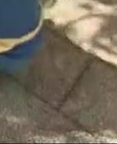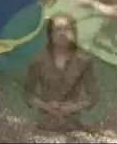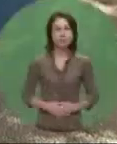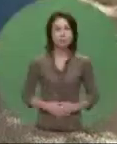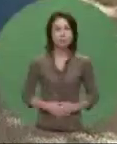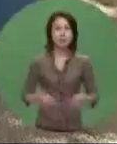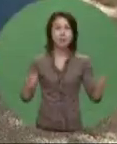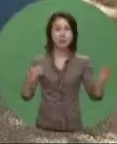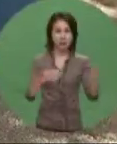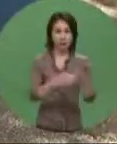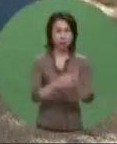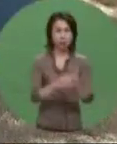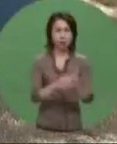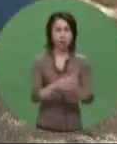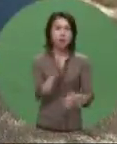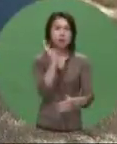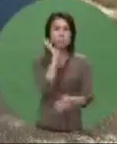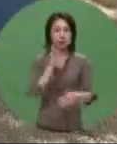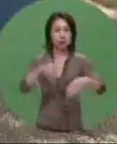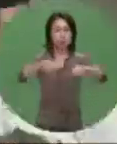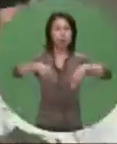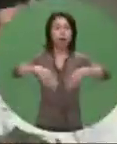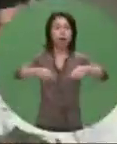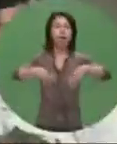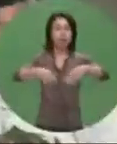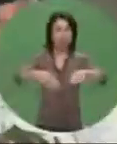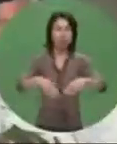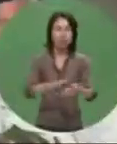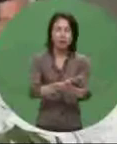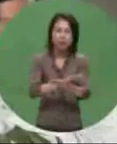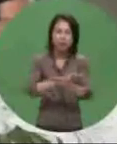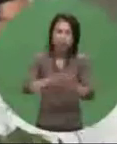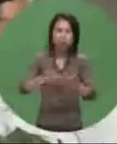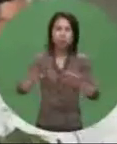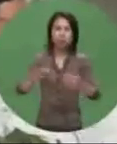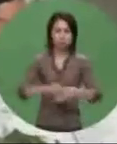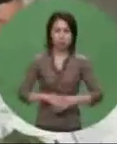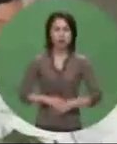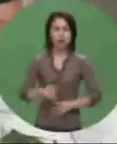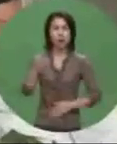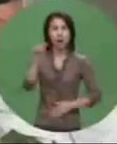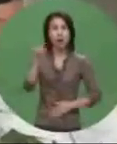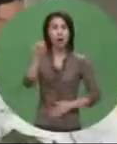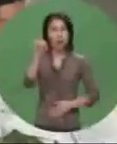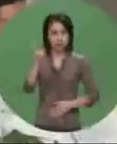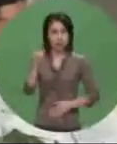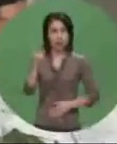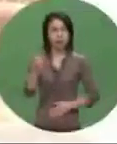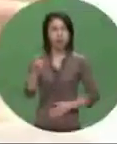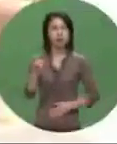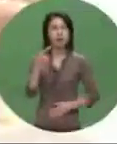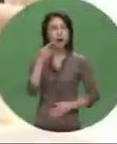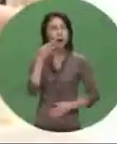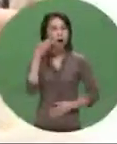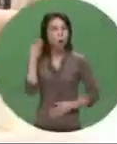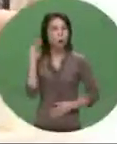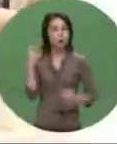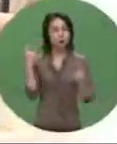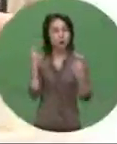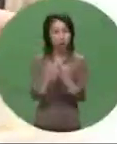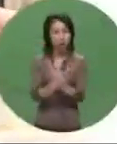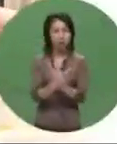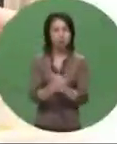最後に水洗いをし、余分な成分を落とすと藍が空気中の酸素に反応し酸化が進